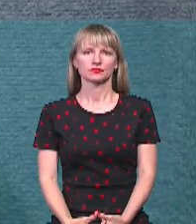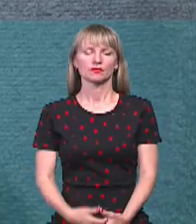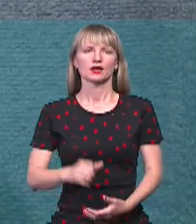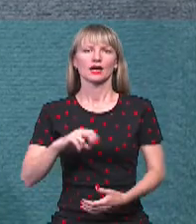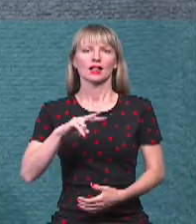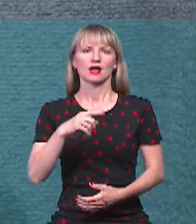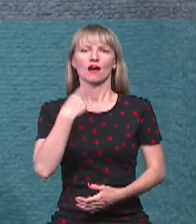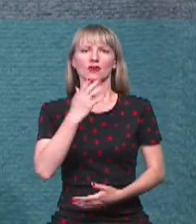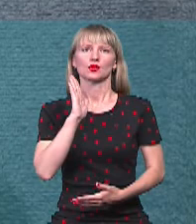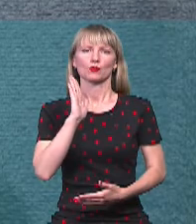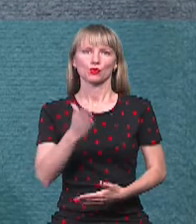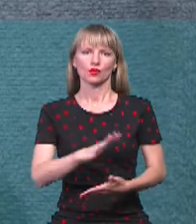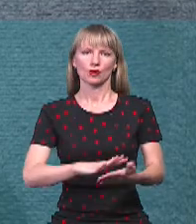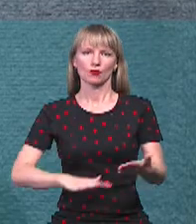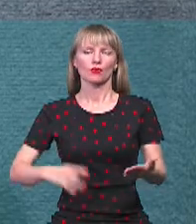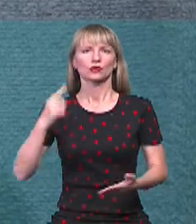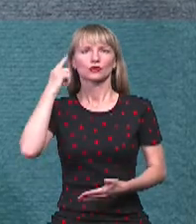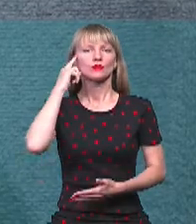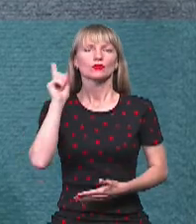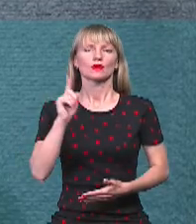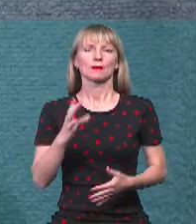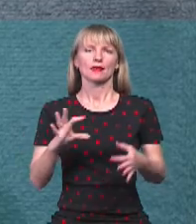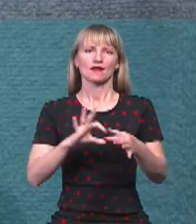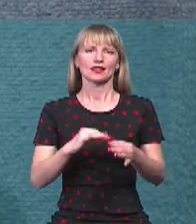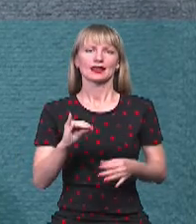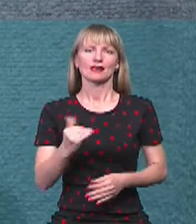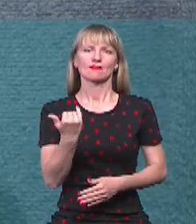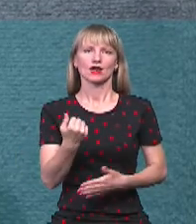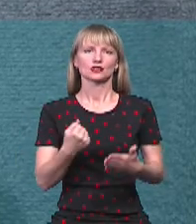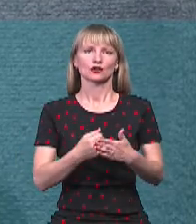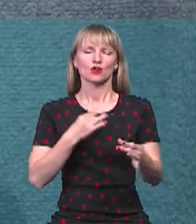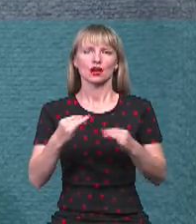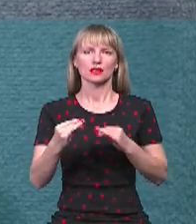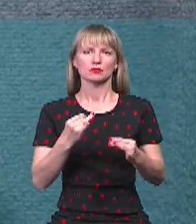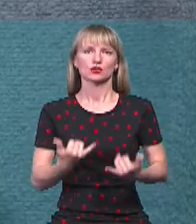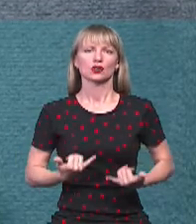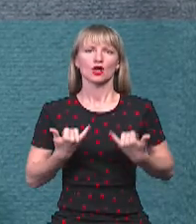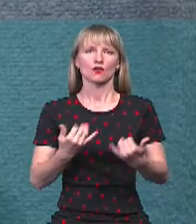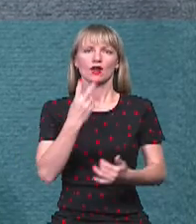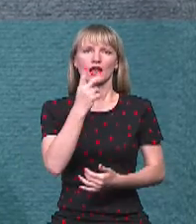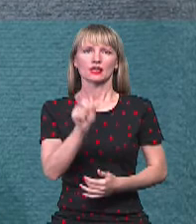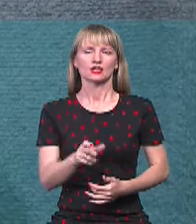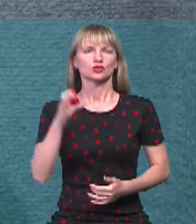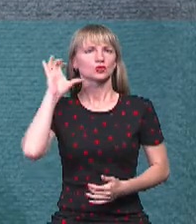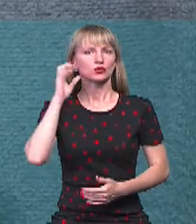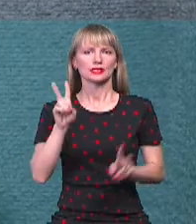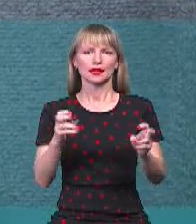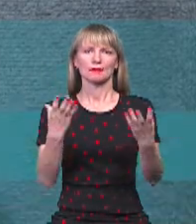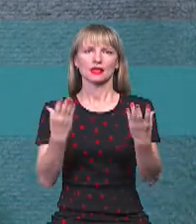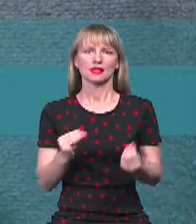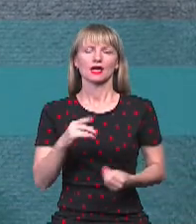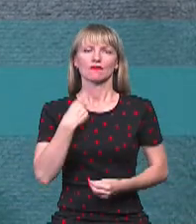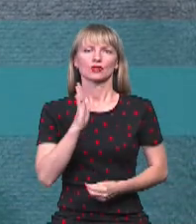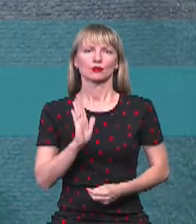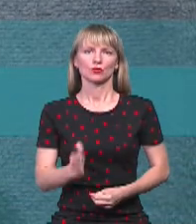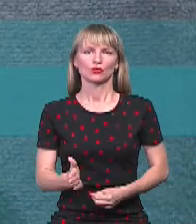Але говорити будемо. Сподіваємося залучити і вас до розмови, шановні глядачі і слухачі «Теми дня». І говорити